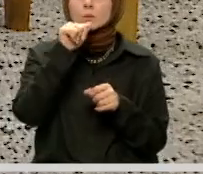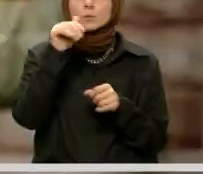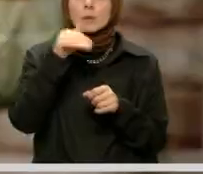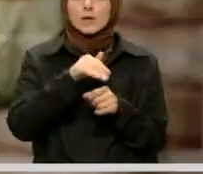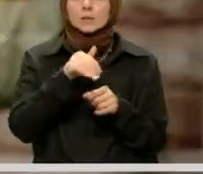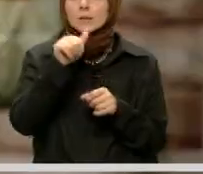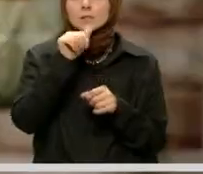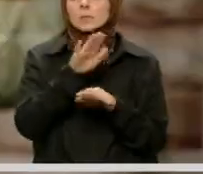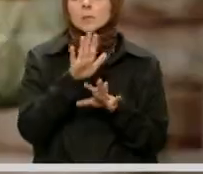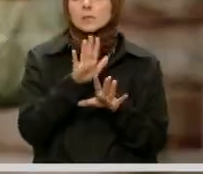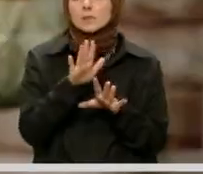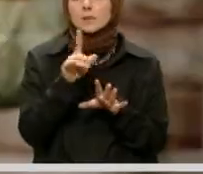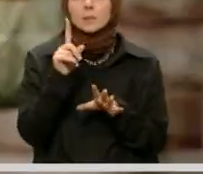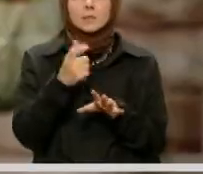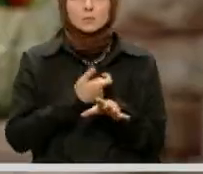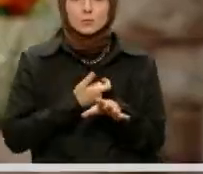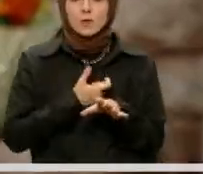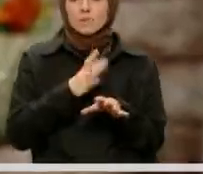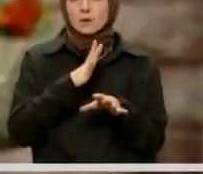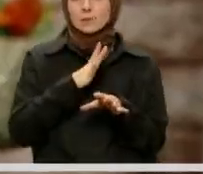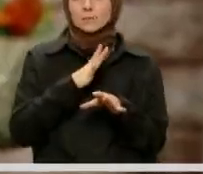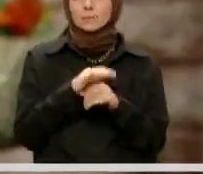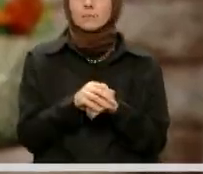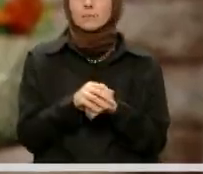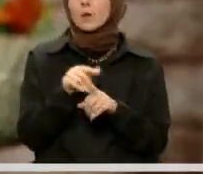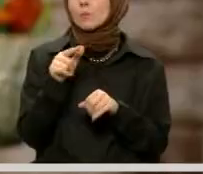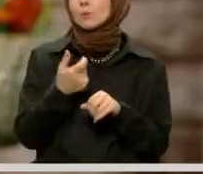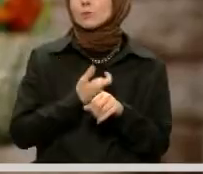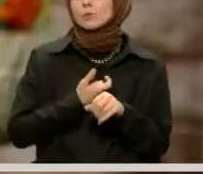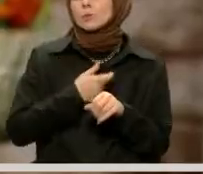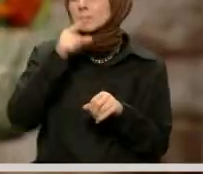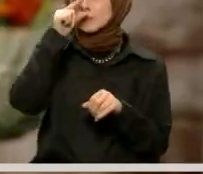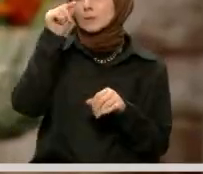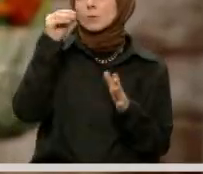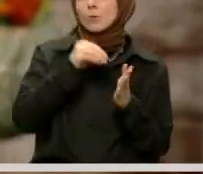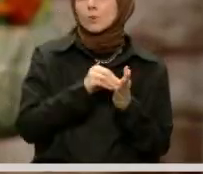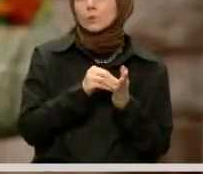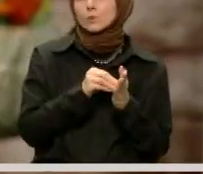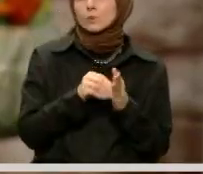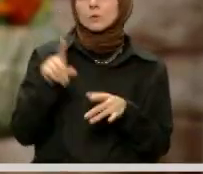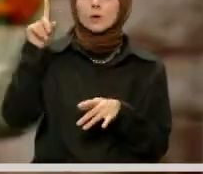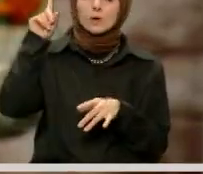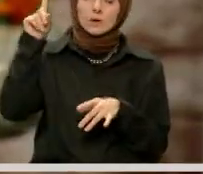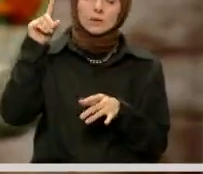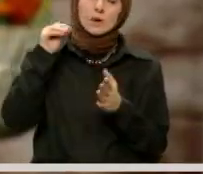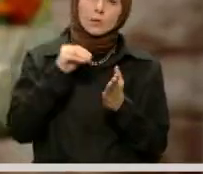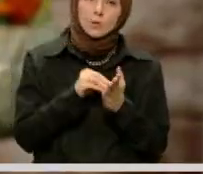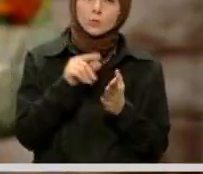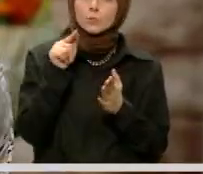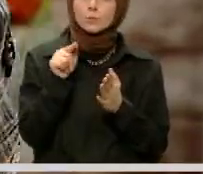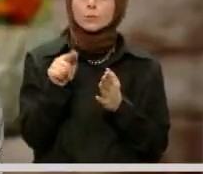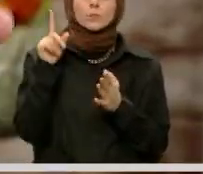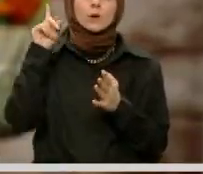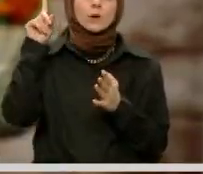yine. Bir kural vardı. Bizim için konulmuş bir kural vardı. Bu kuralı kim koydu? Alemlerin Rabbi koydu. Alemlerin Rabbi dedi